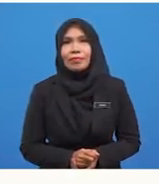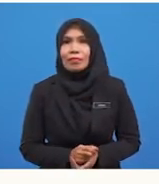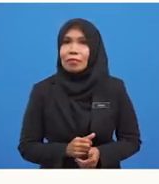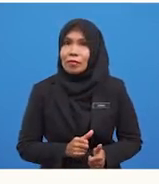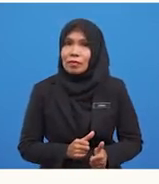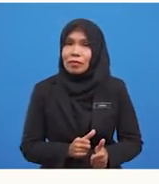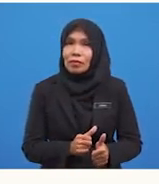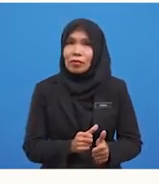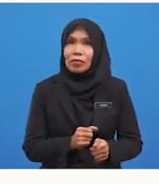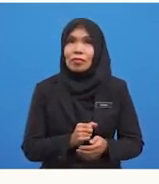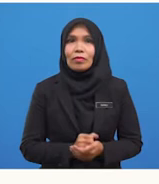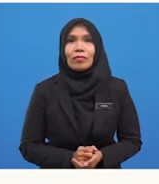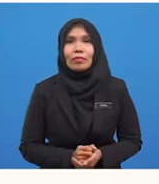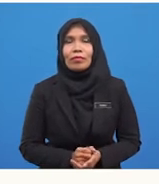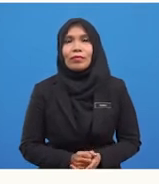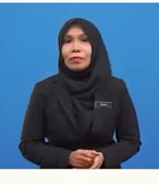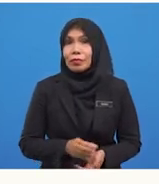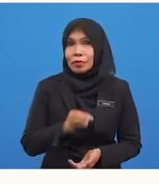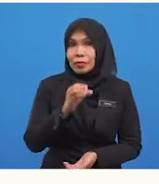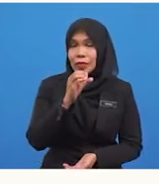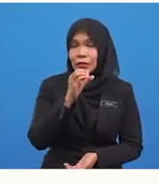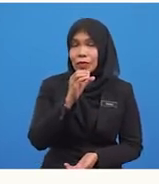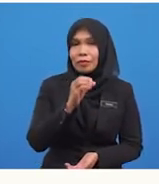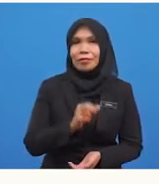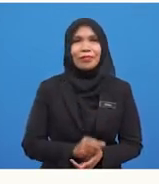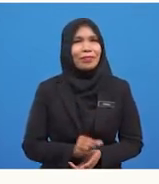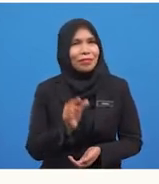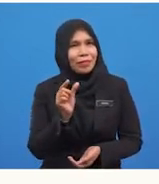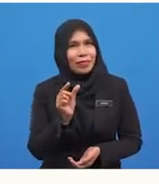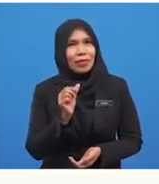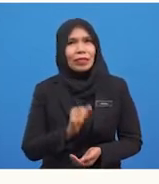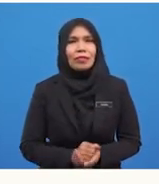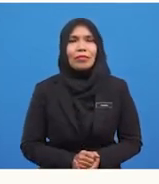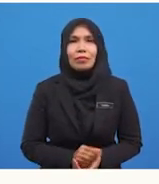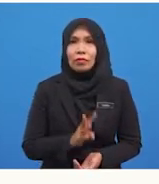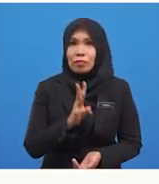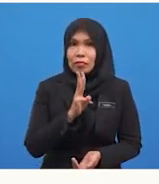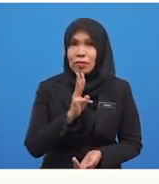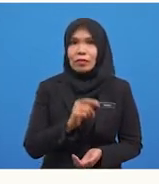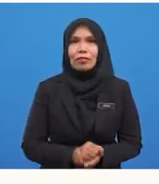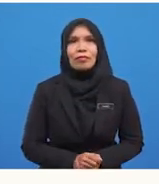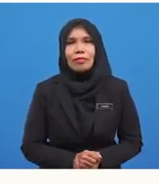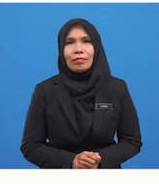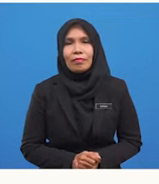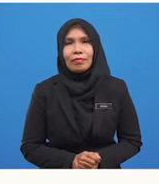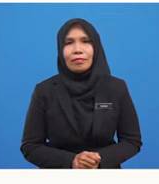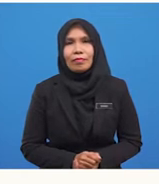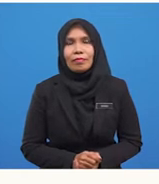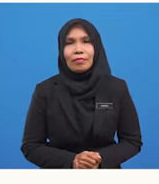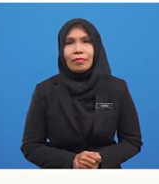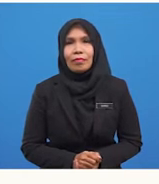diiringkan seteguk minuman, isyarat menghormat, mulia